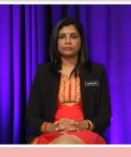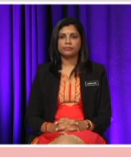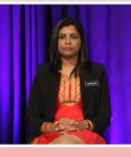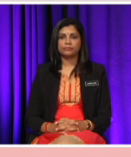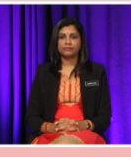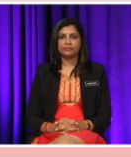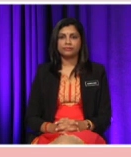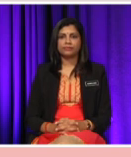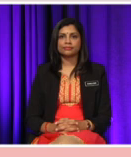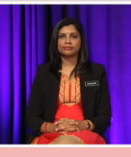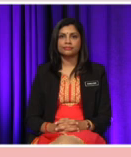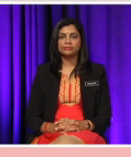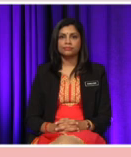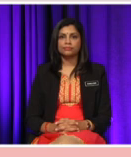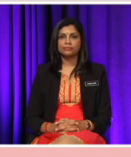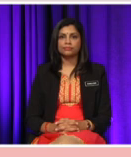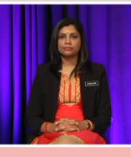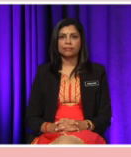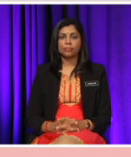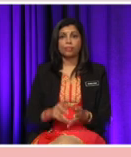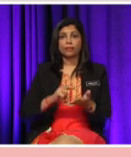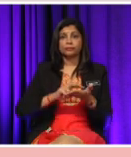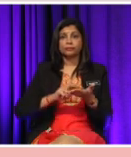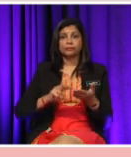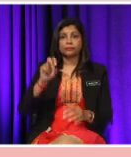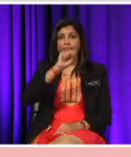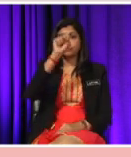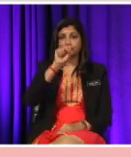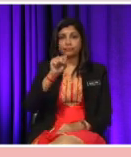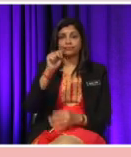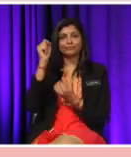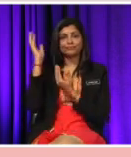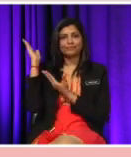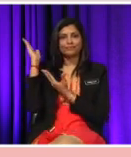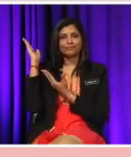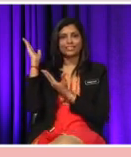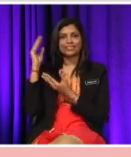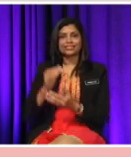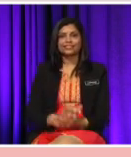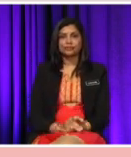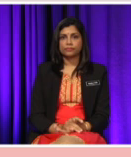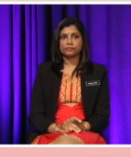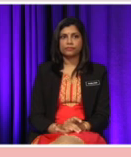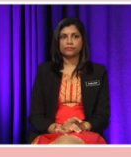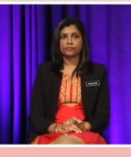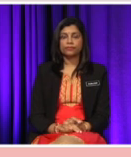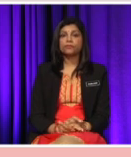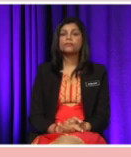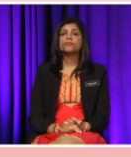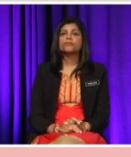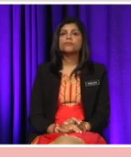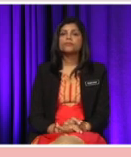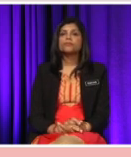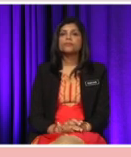tekanan malah berapakah isi padu udara itu pada suhu 77 derajat celcius oke